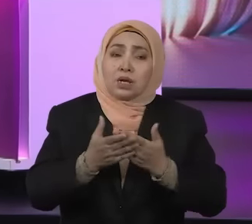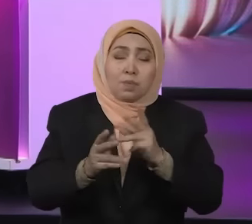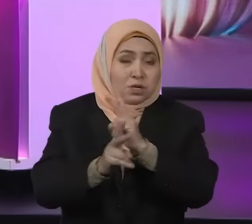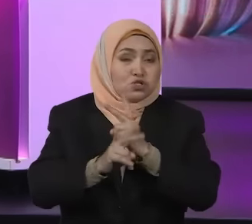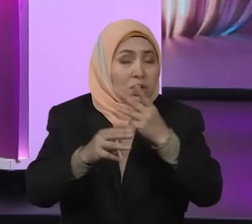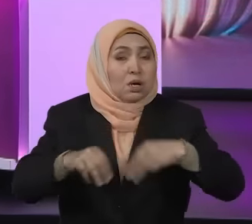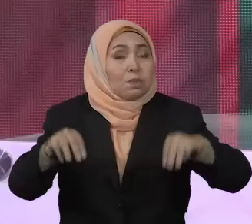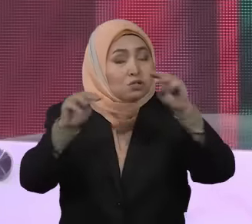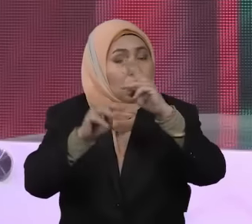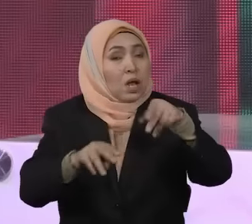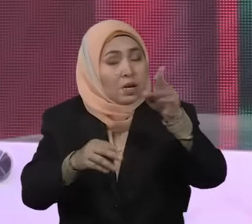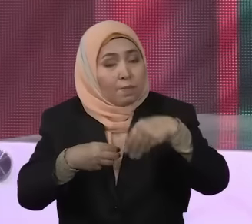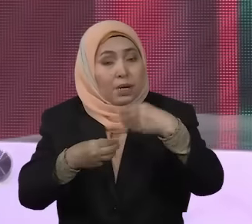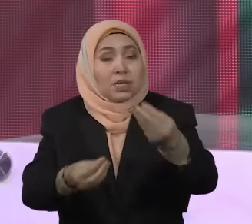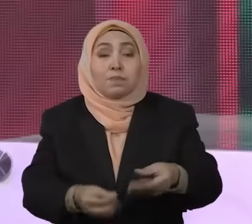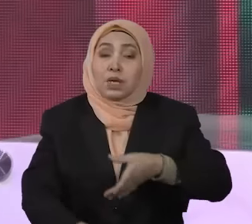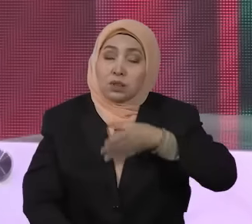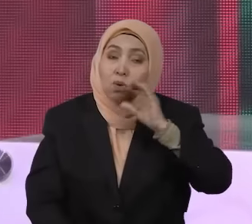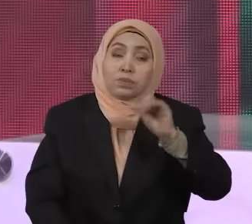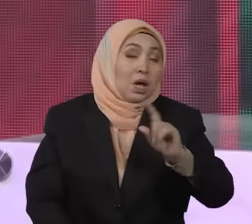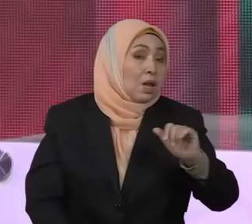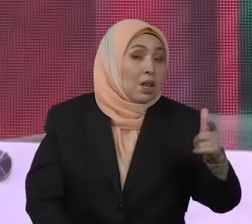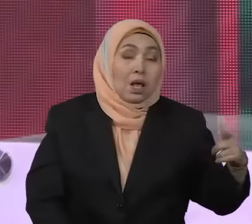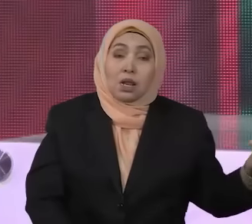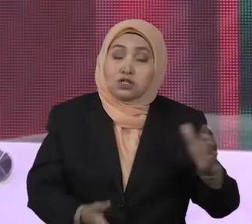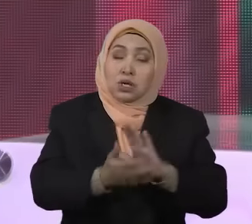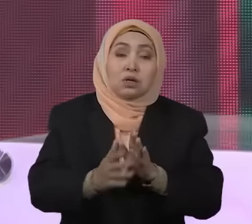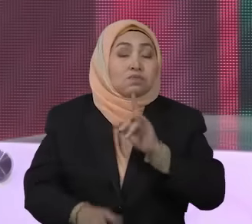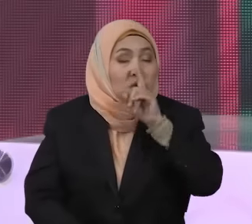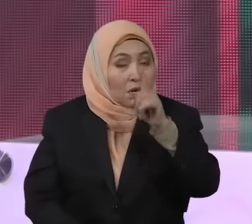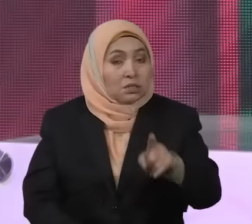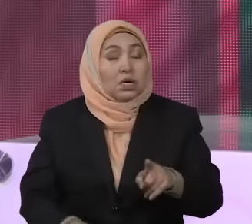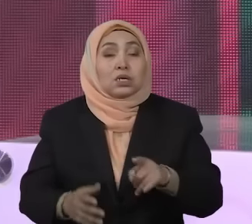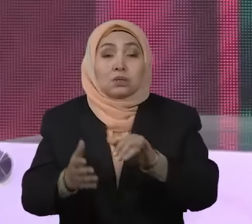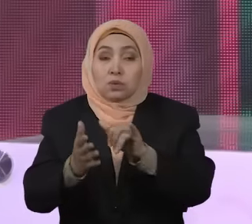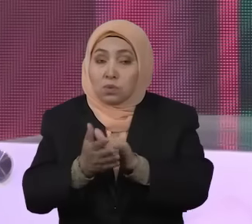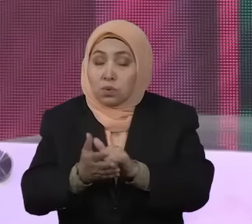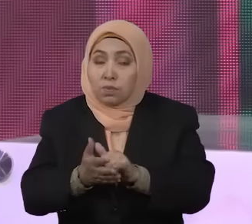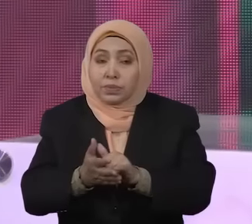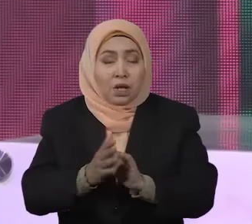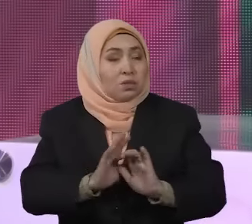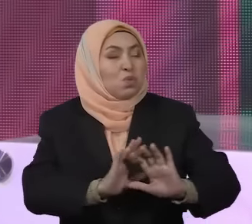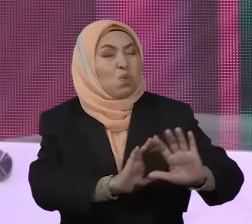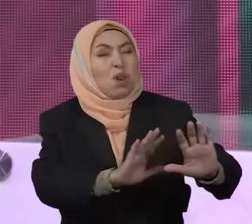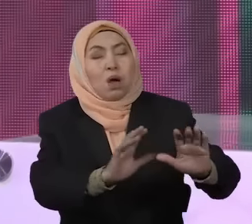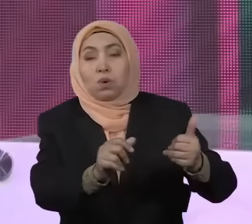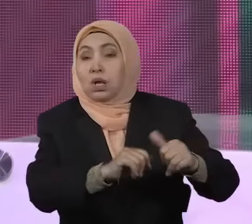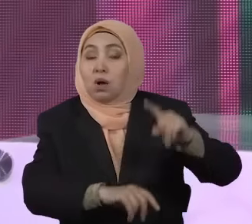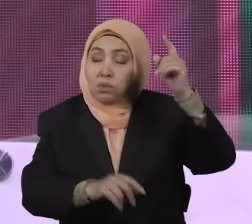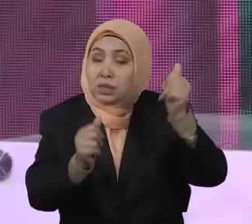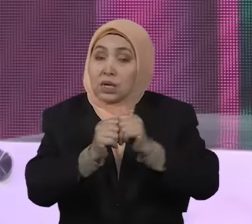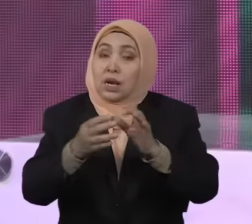jaga Masjidil Haram, kami beri makan, beri minum dan sebagainya. Jadi rupa-rupanya ia ditolak oleh Allah dengan ayat